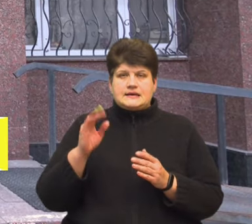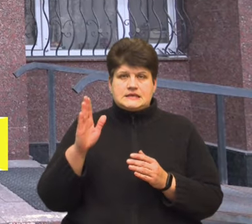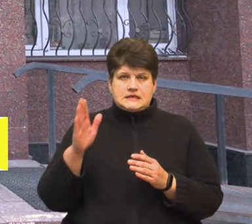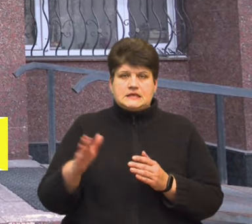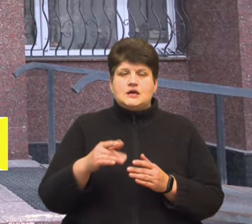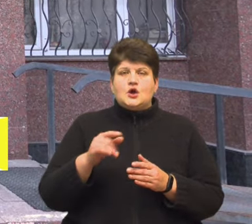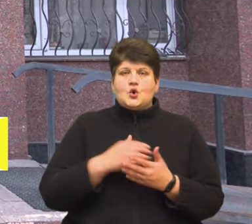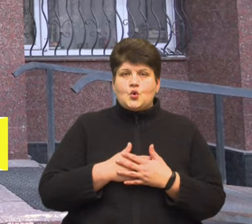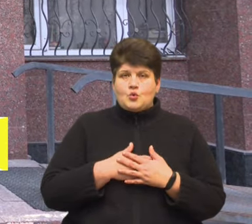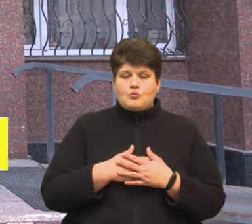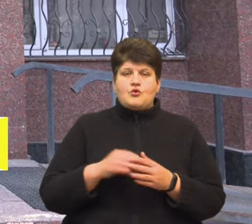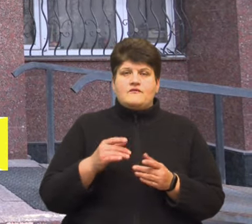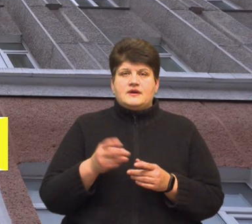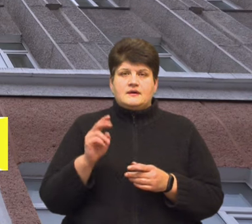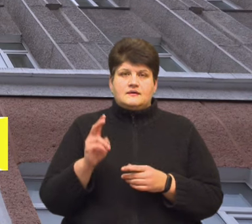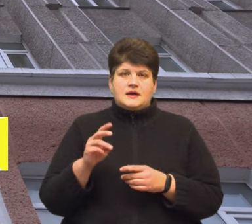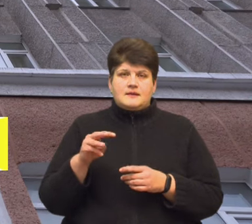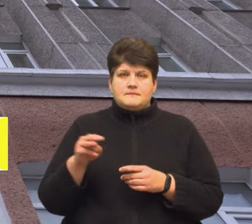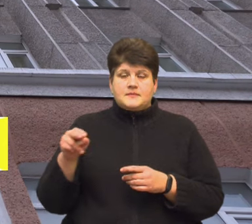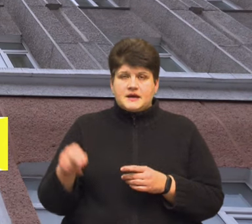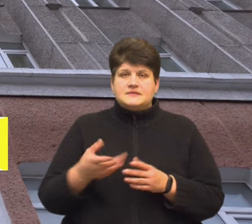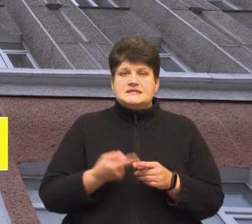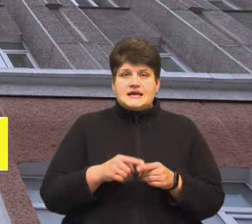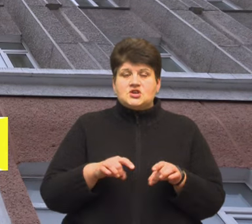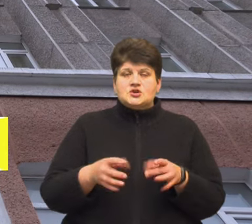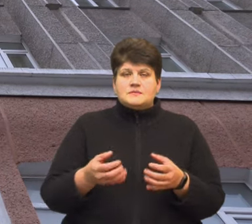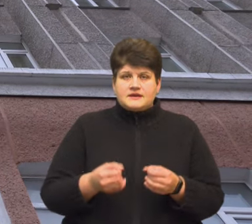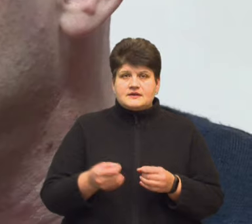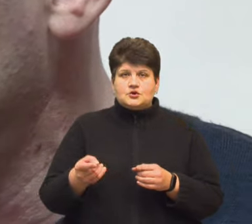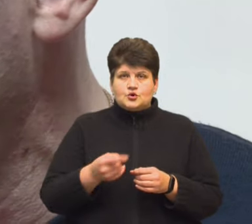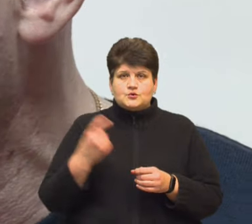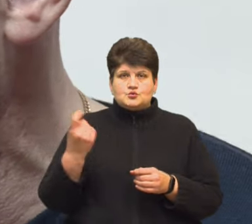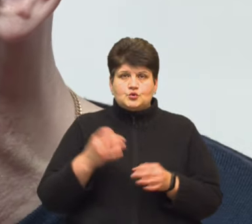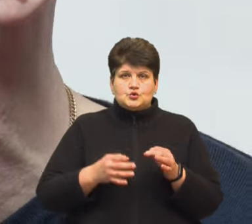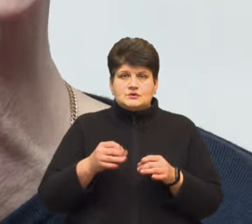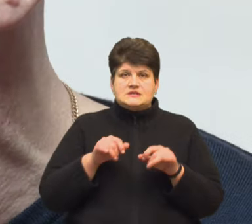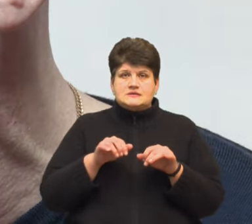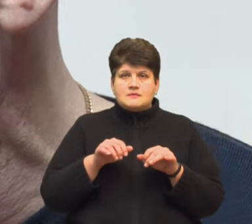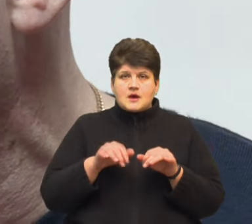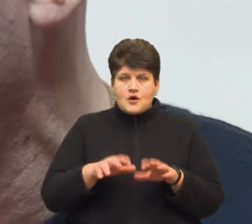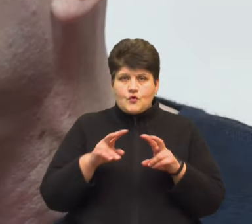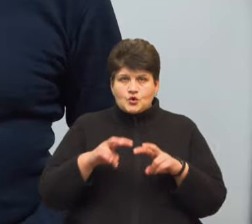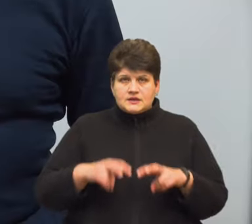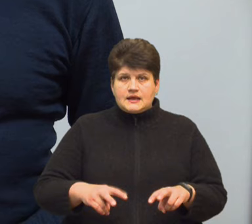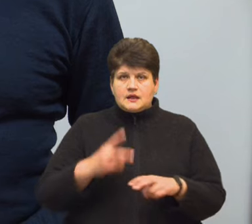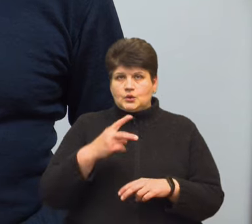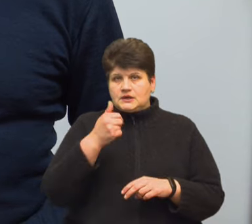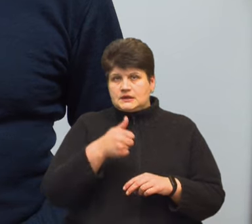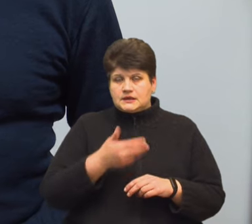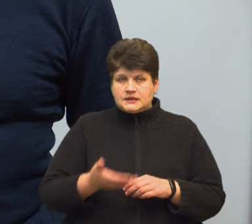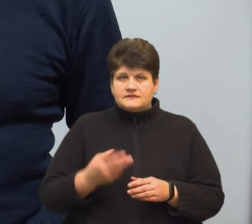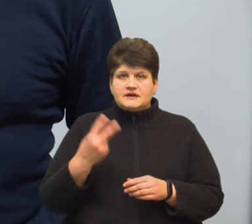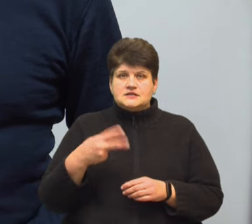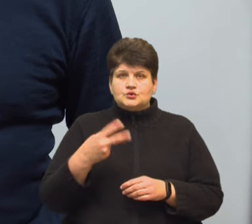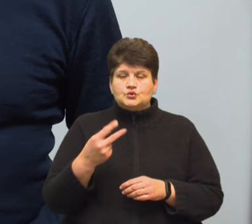таке рішення прийняв Тернопільський господарський суд справу розглядали майже рік Про це розповів суддя Іван Шумський 22 грудня